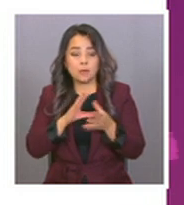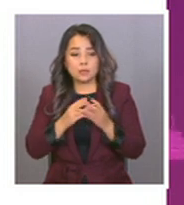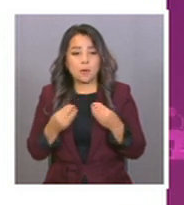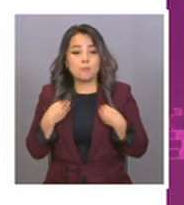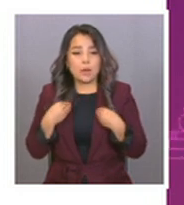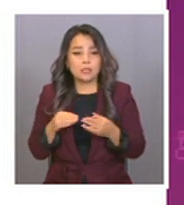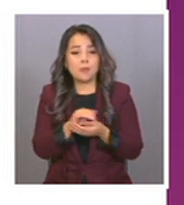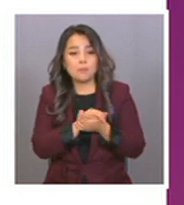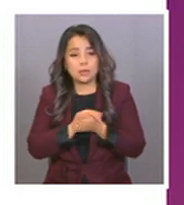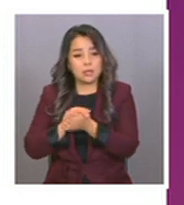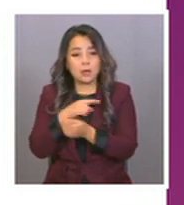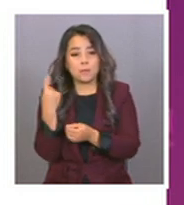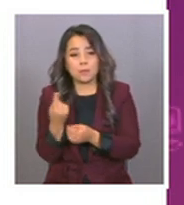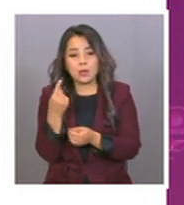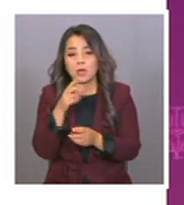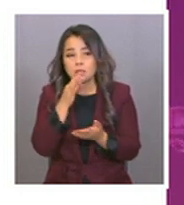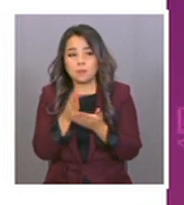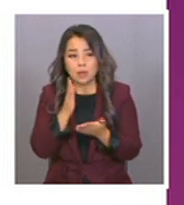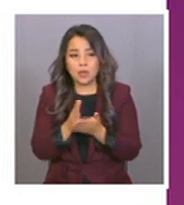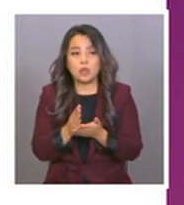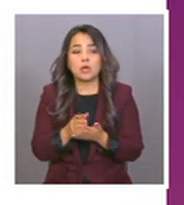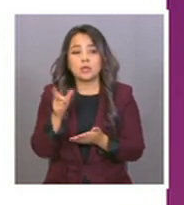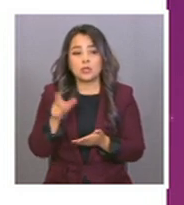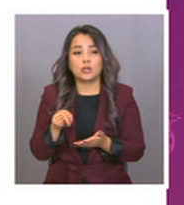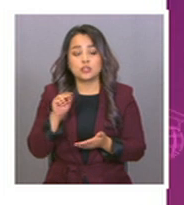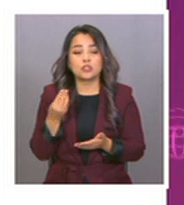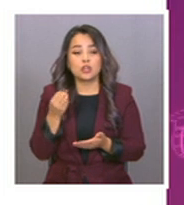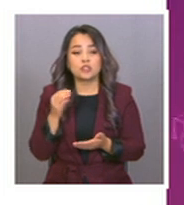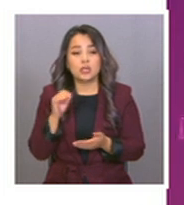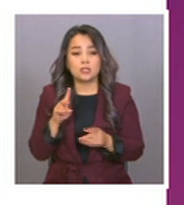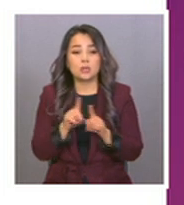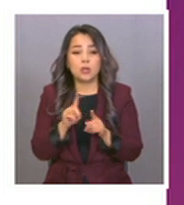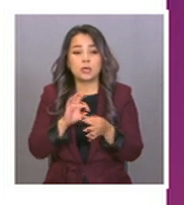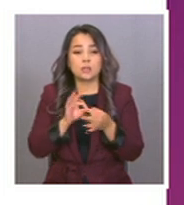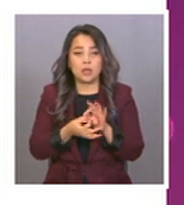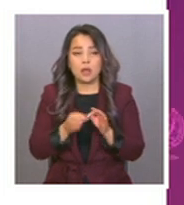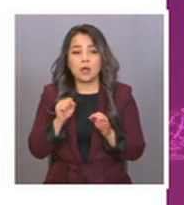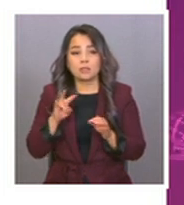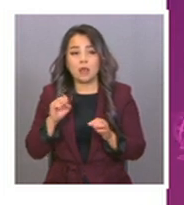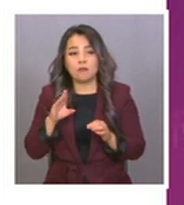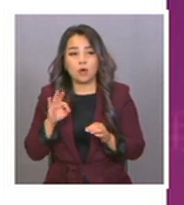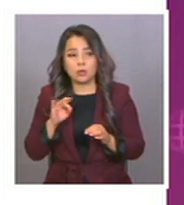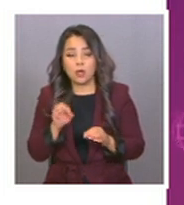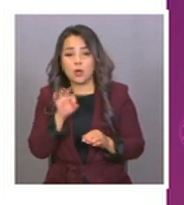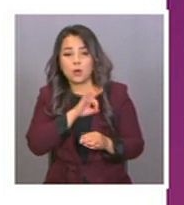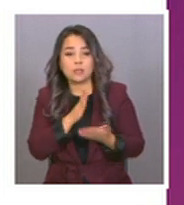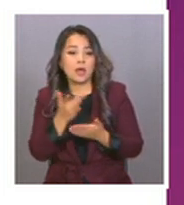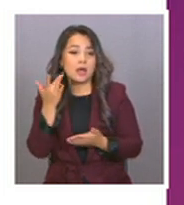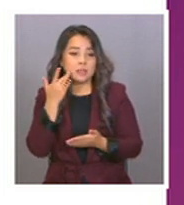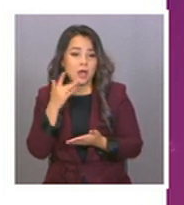бірлік туралы. Шешен бұл ойларын жеткізу үшін анафора қолданған. Әдепкі